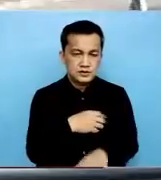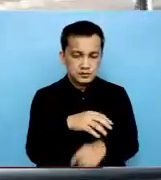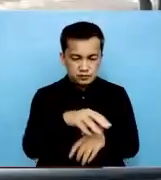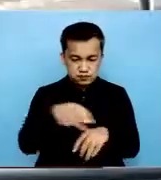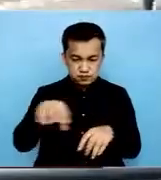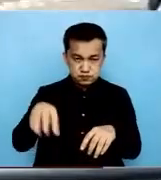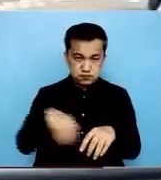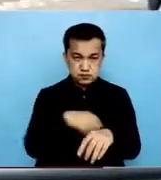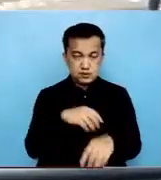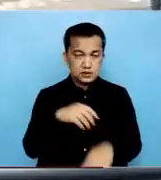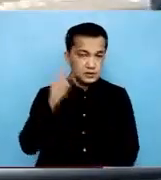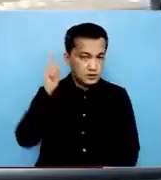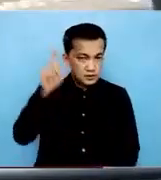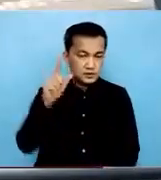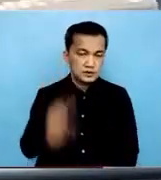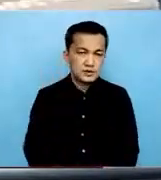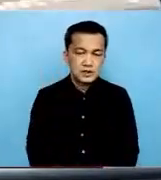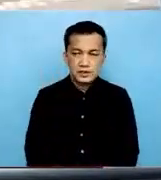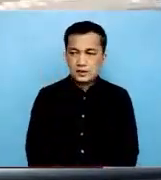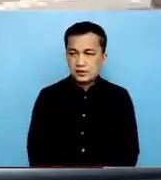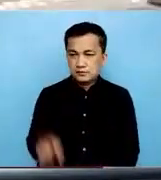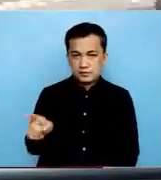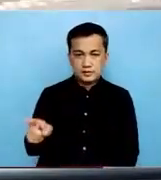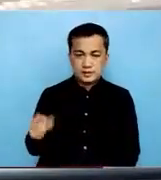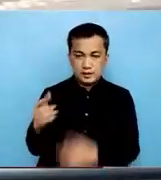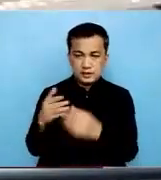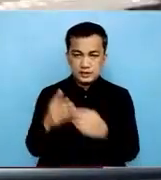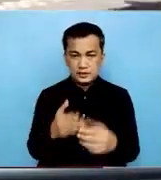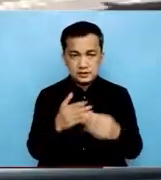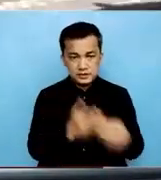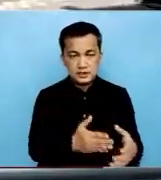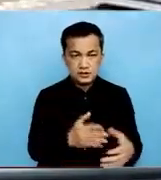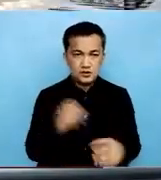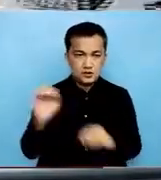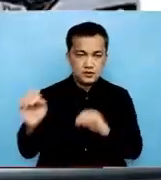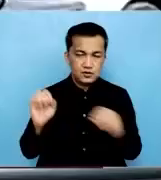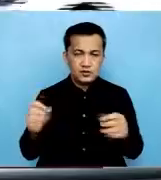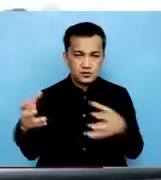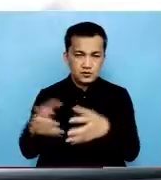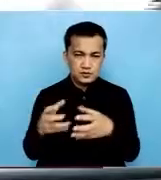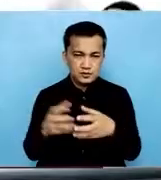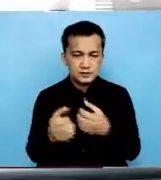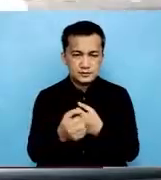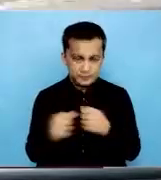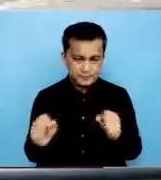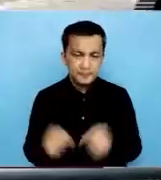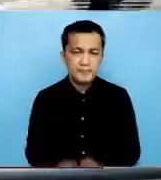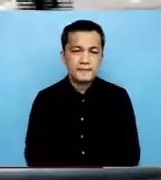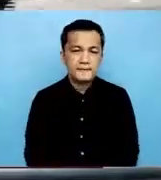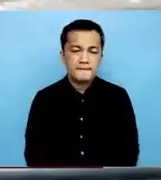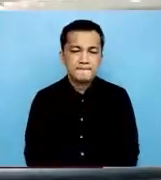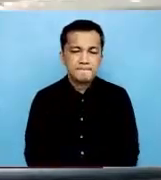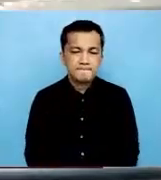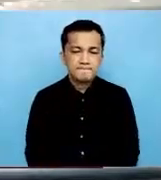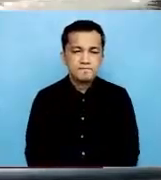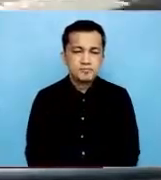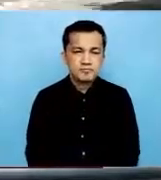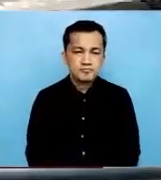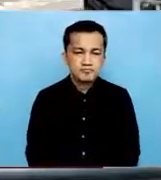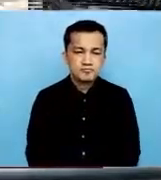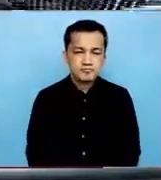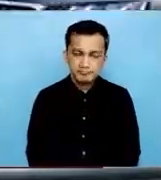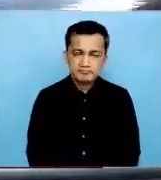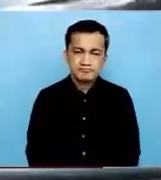At bawat dignitaries o bawat leader, may sarili-sariling grupo yan ng security group. Kung